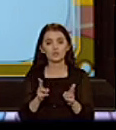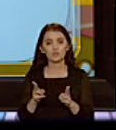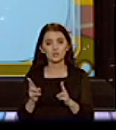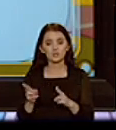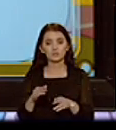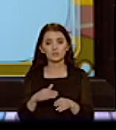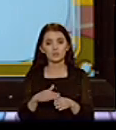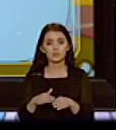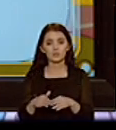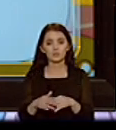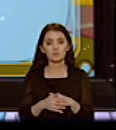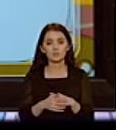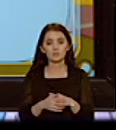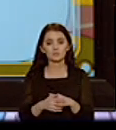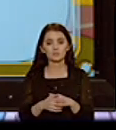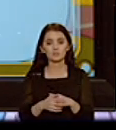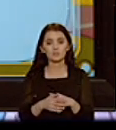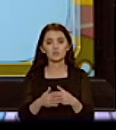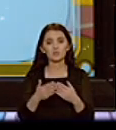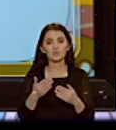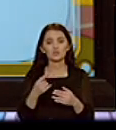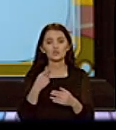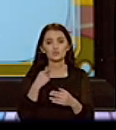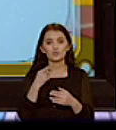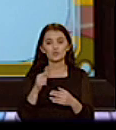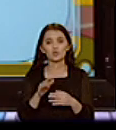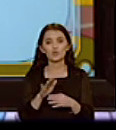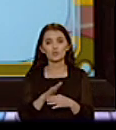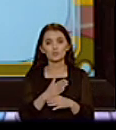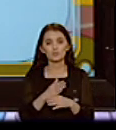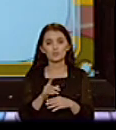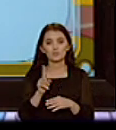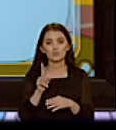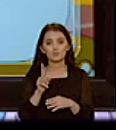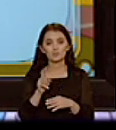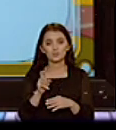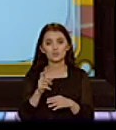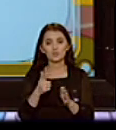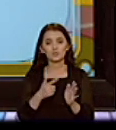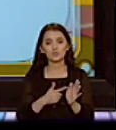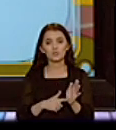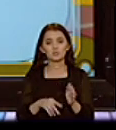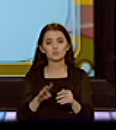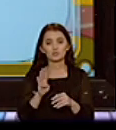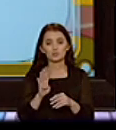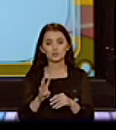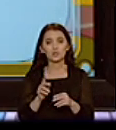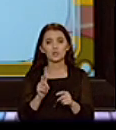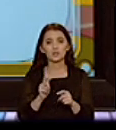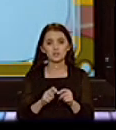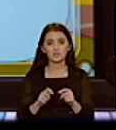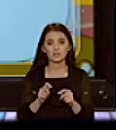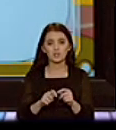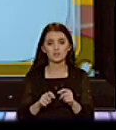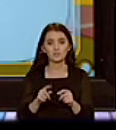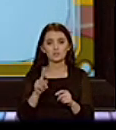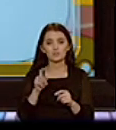tartibda bajaramiz. Ushbu sonlar bo'linmasi esa 174.